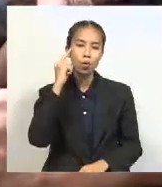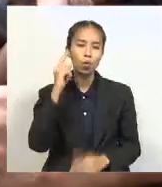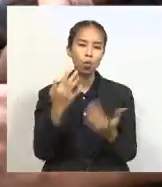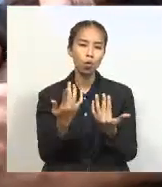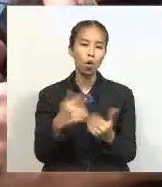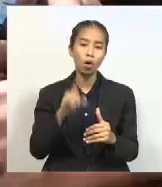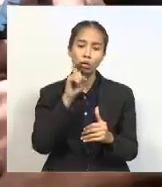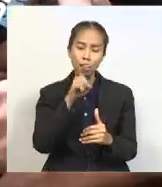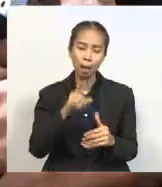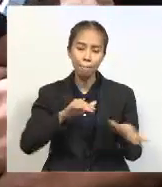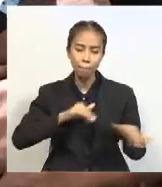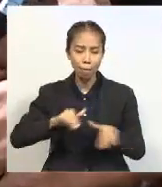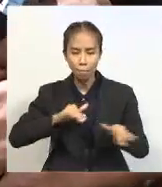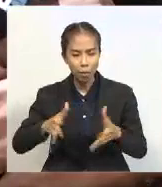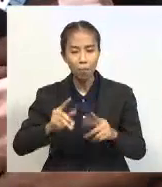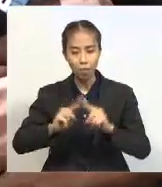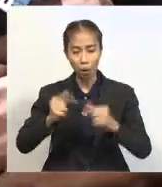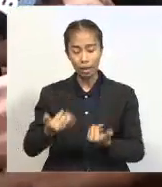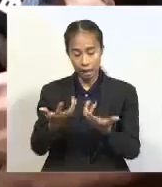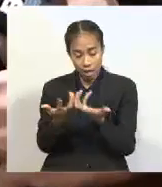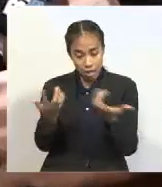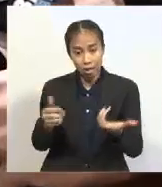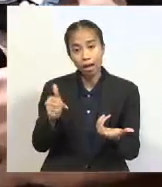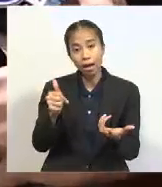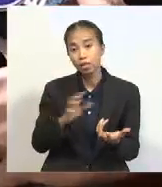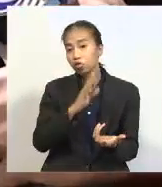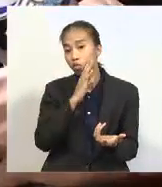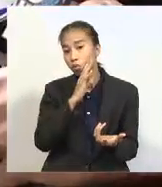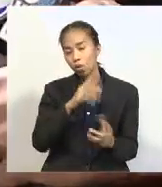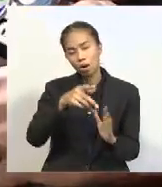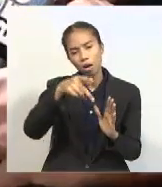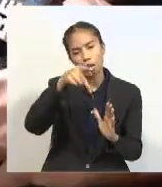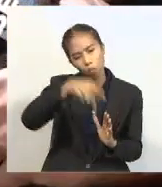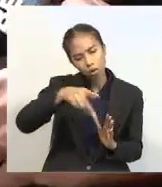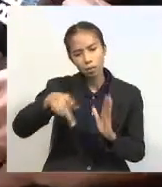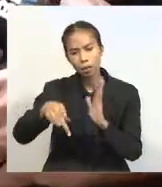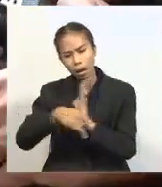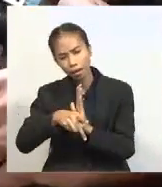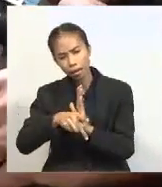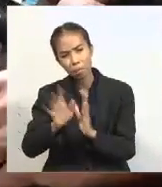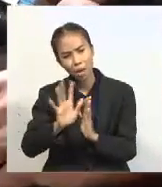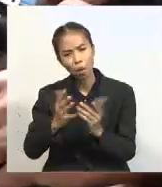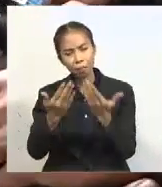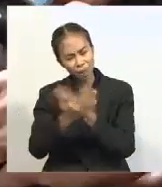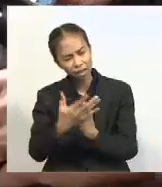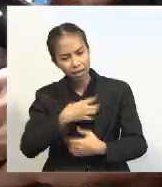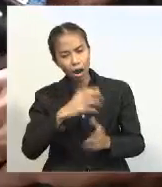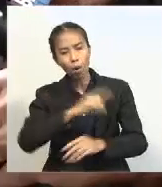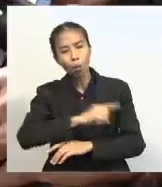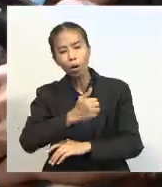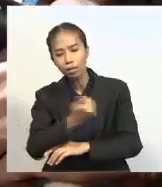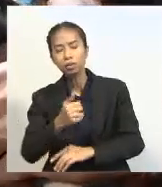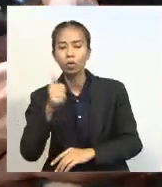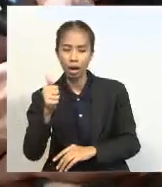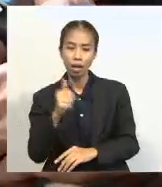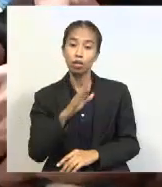ของแต่ละฝ่ายนะครับแต่ว่าสามารถแยกได้สมมติไม่ใช้วันพุธพฤหัสเป็นวันอื่นหรือจะใช้วันพุธเป็นการประชุมพิ